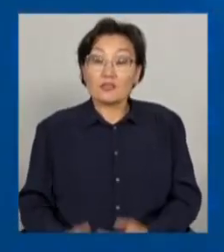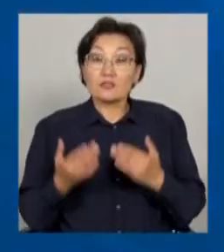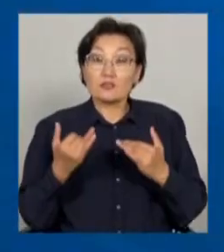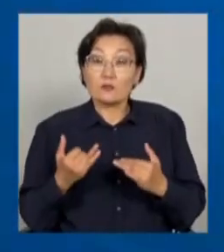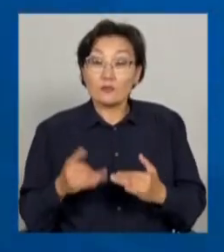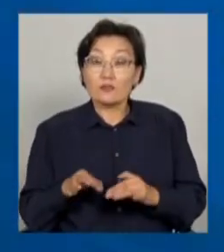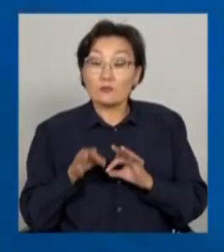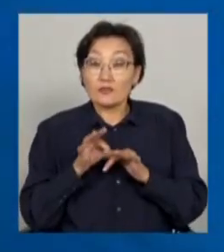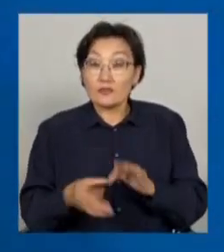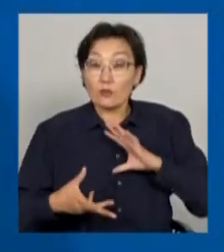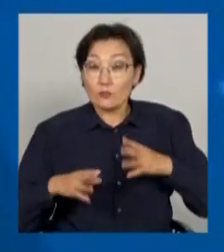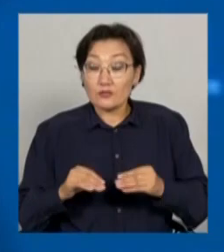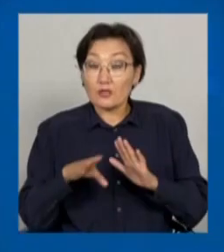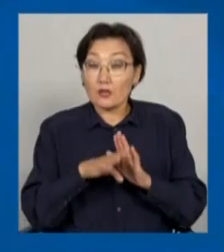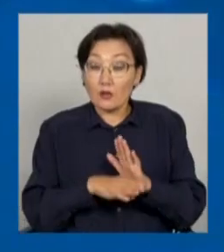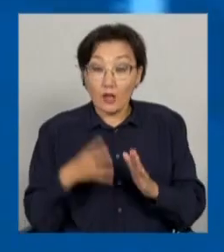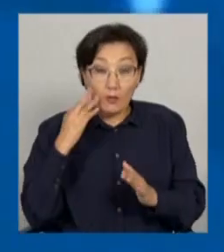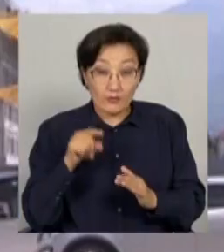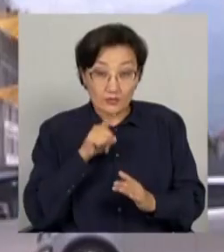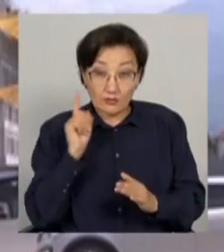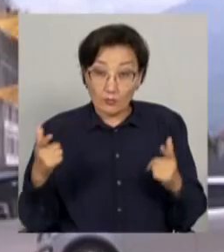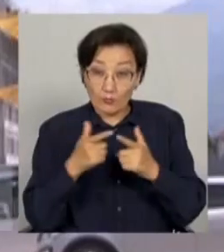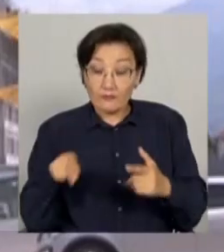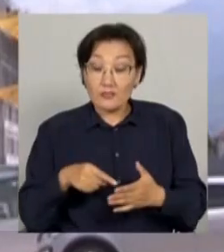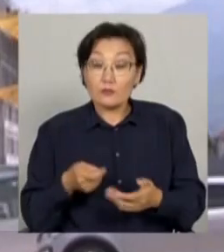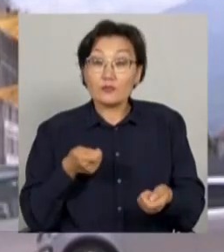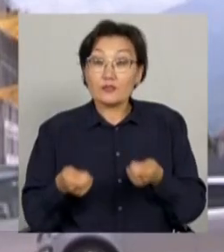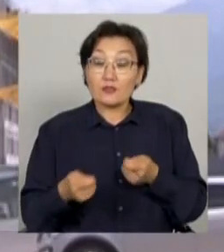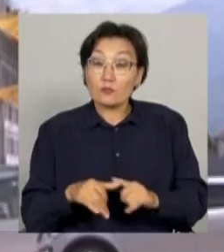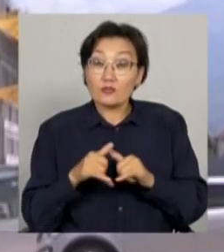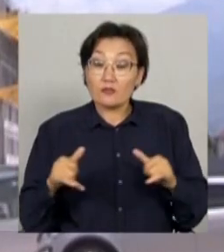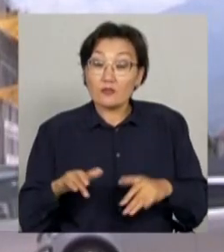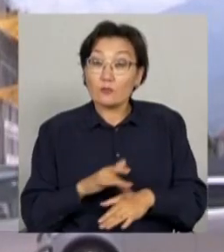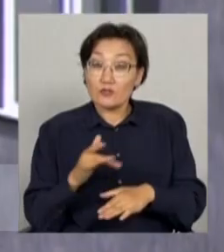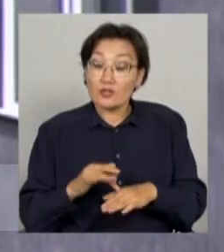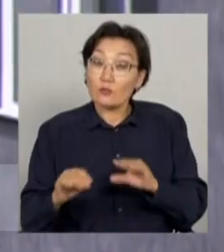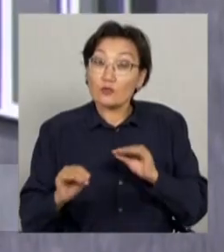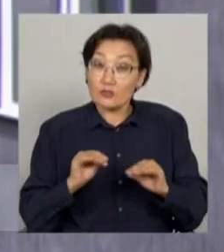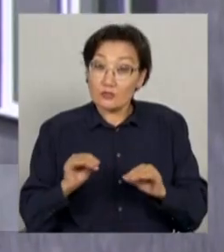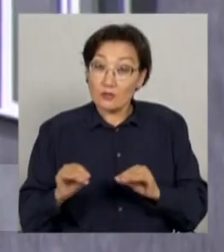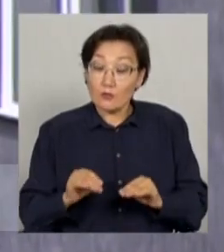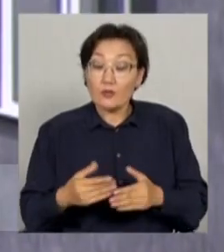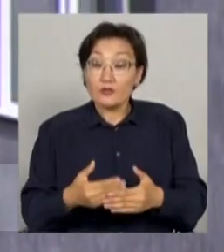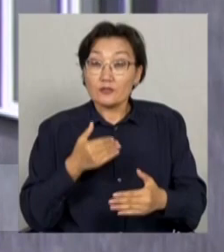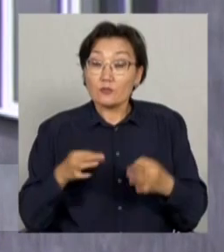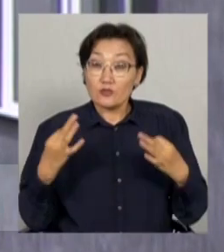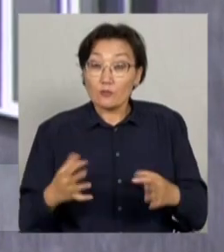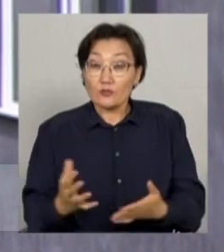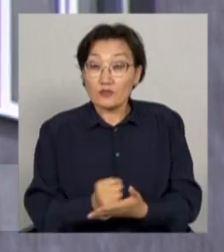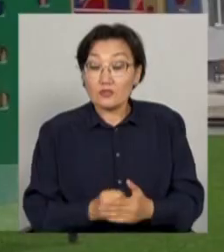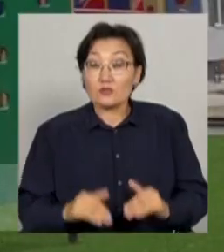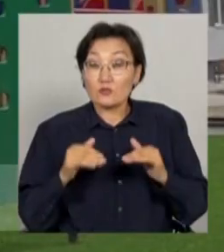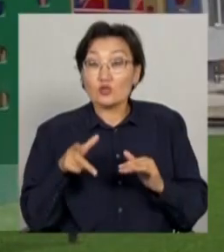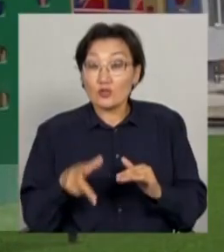Сегодня подвели итоги программы «Алматы Жастары». Как сообщили в городском управлении развития коммунальной инфраструктуры, предварительное одобрение получили